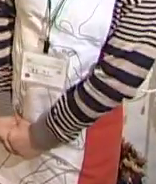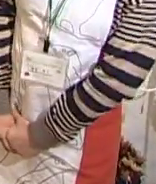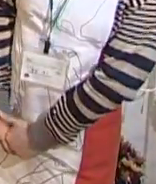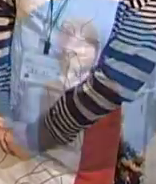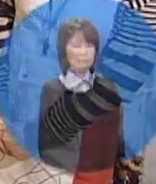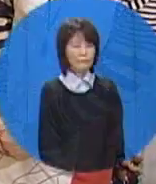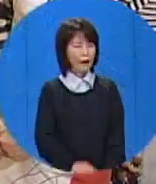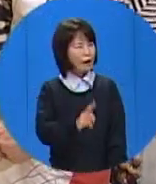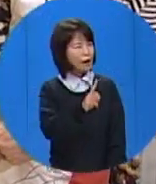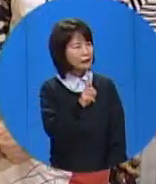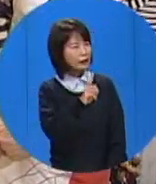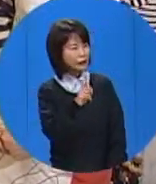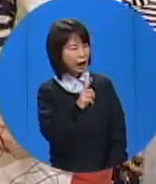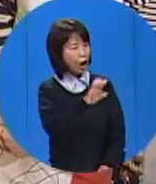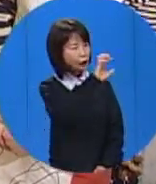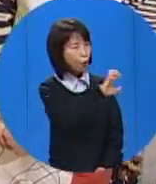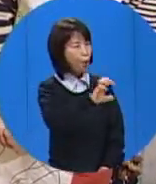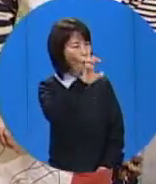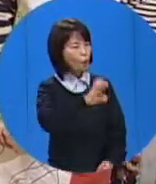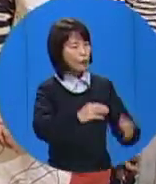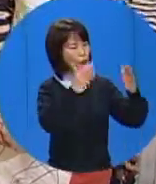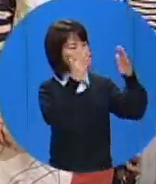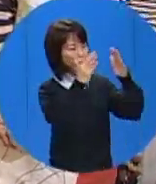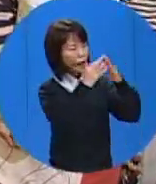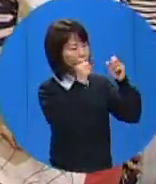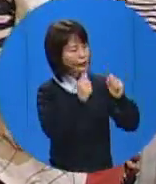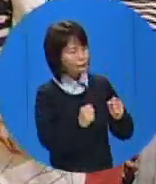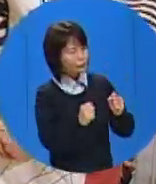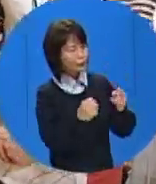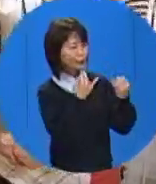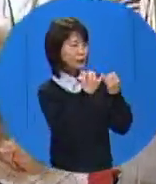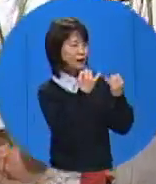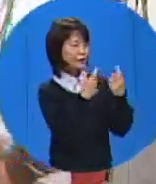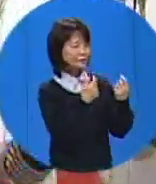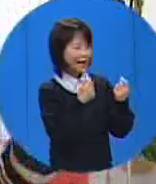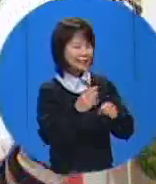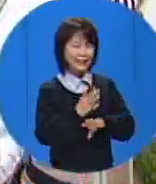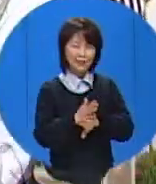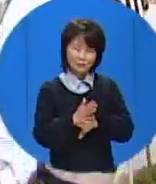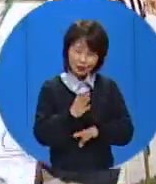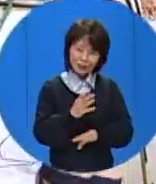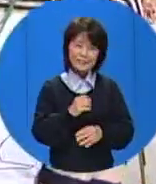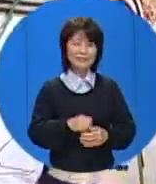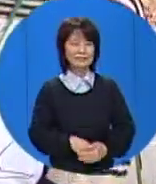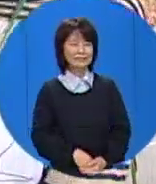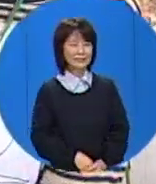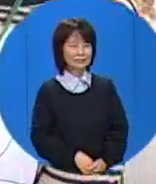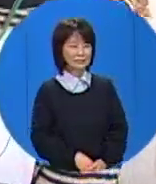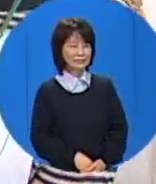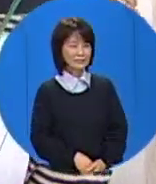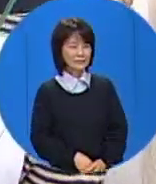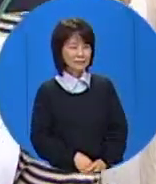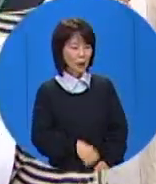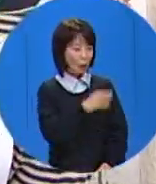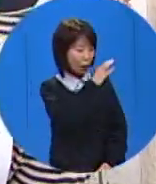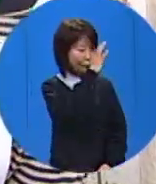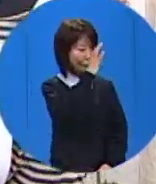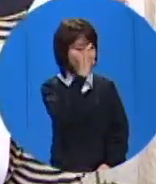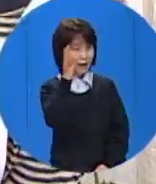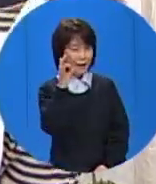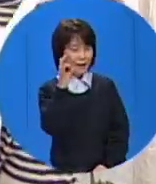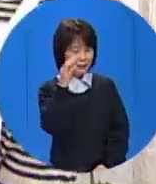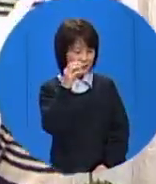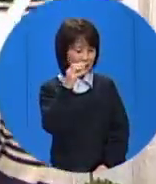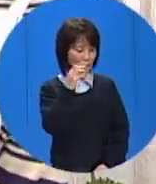なんかどことなくヨーロッパのお家の中にいるみたいな感じがします。 はい、ありがとうございます。 そしてまたね、ちょっと歩いてみたんですけど、